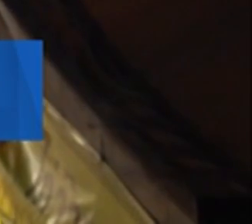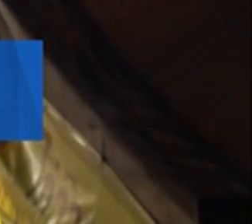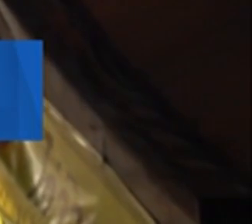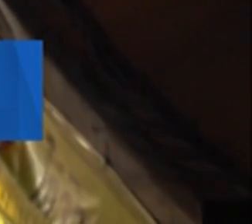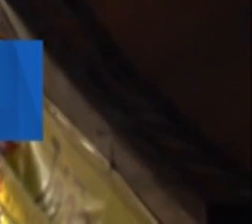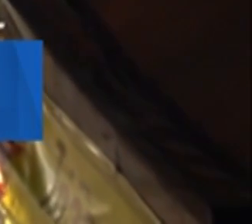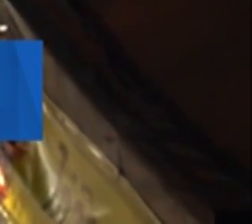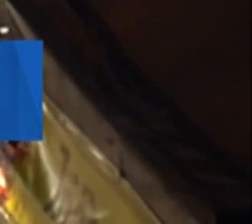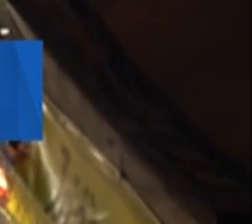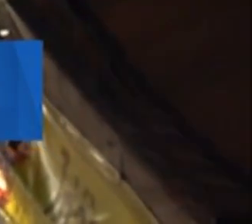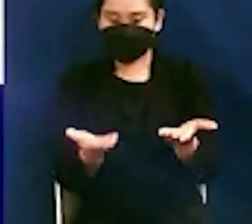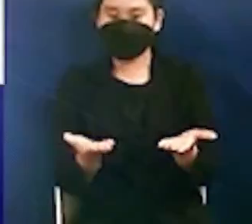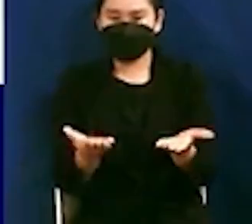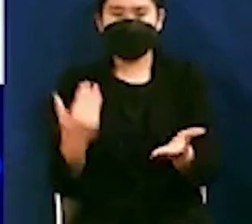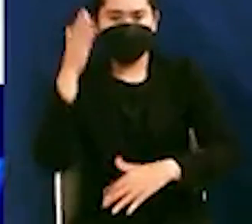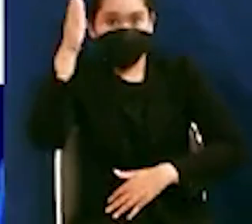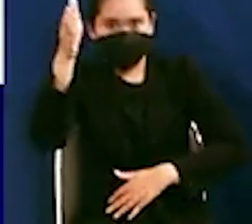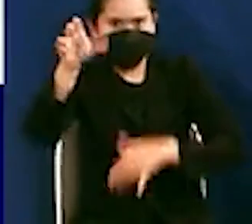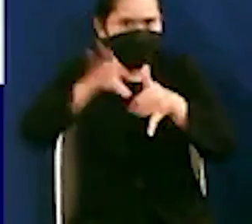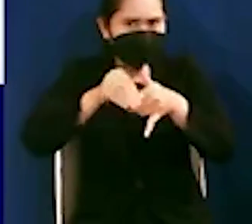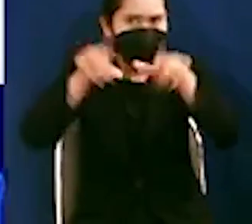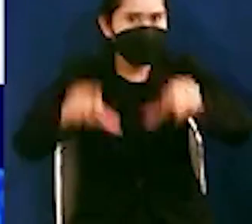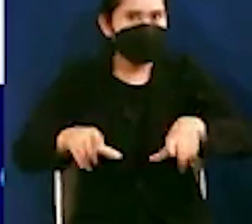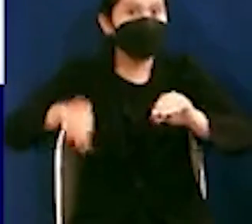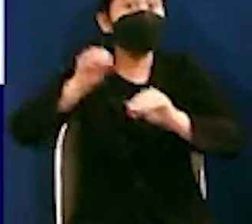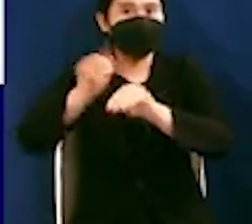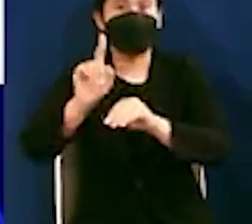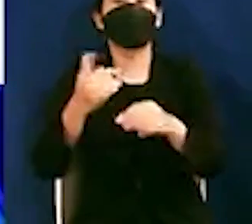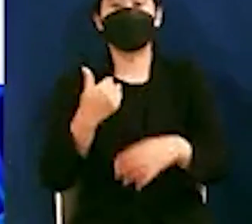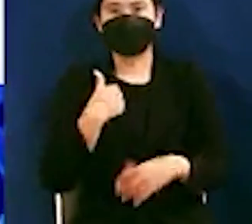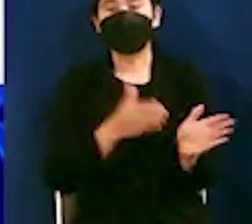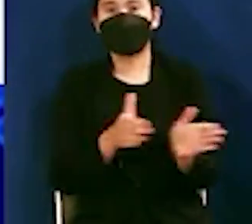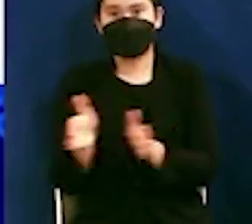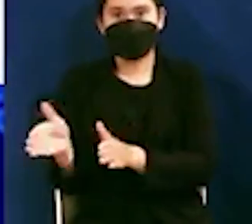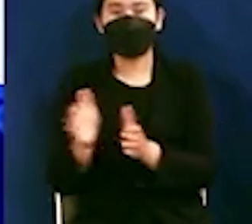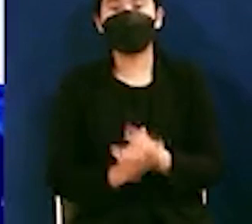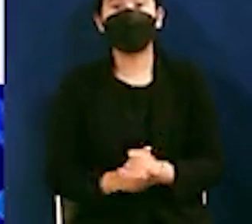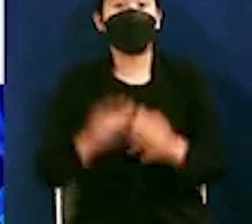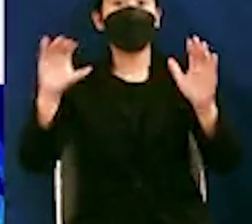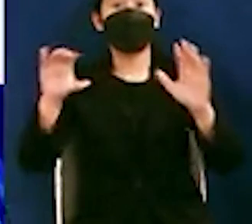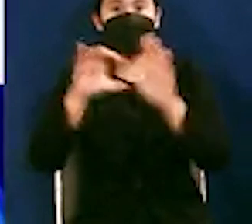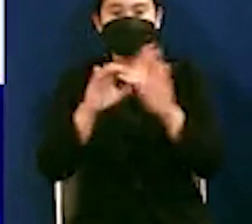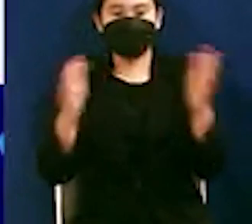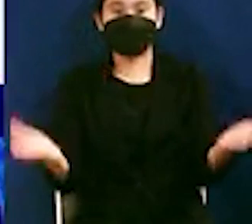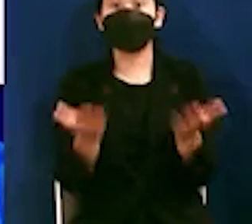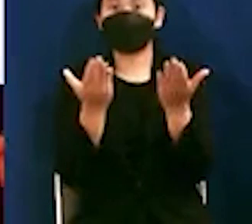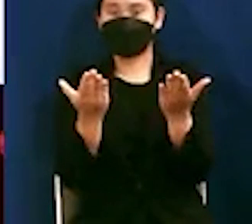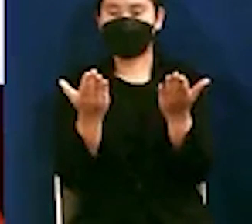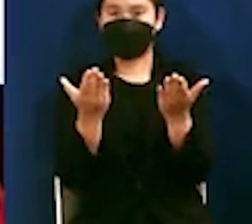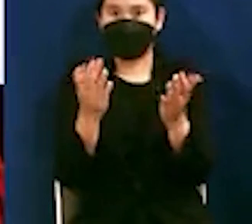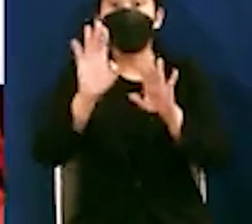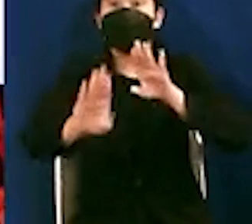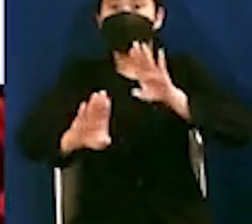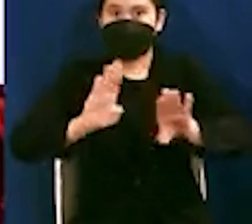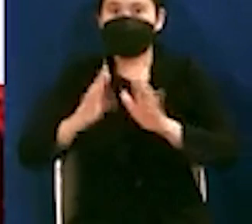จะพังไปอีกเท่าไหร่ไม่ทราบได้นะครับ รูปนี้เป็นรูปที่จะเปรียบเทียบการคาดการณ์ไปข้างหน้านะ